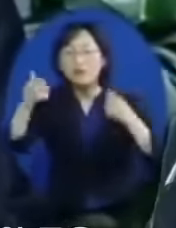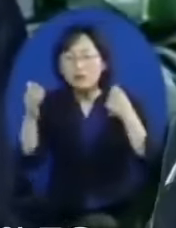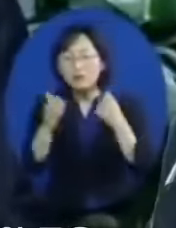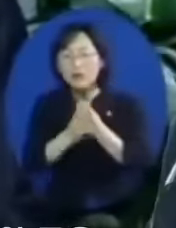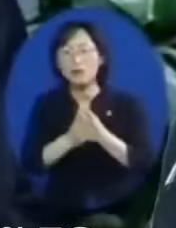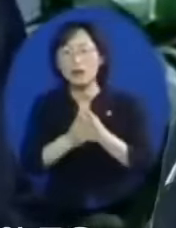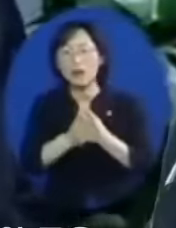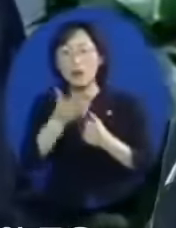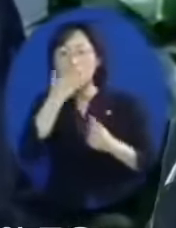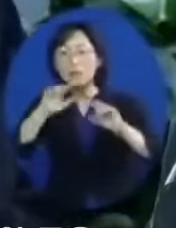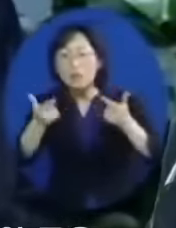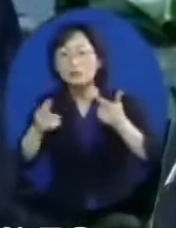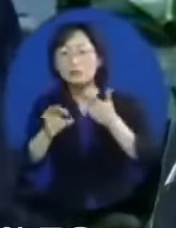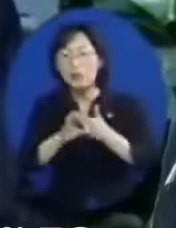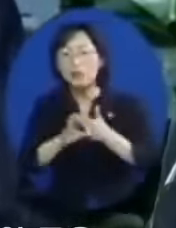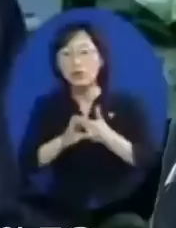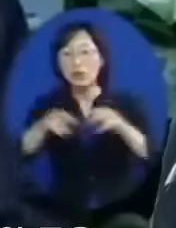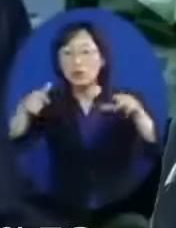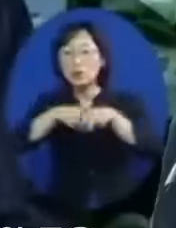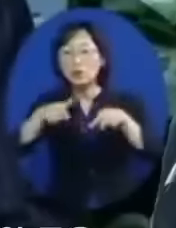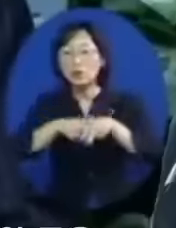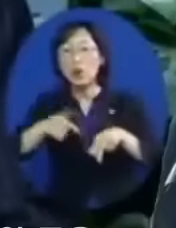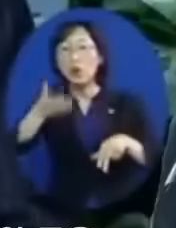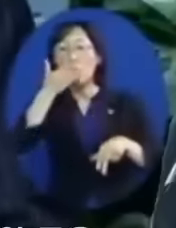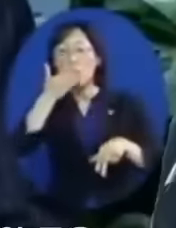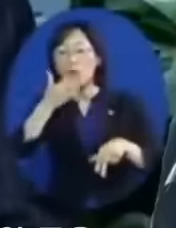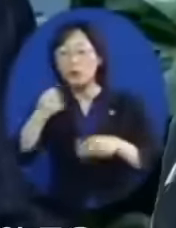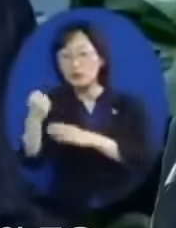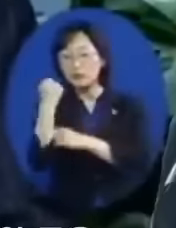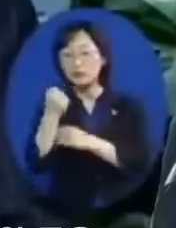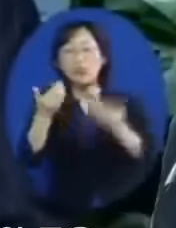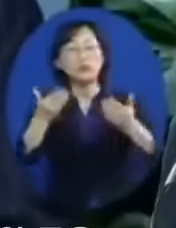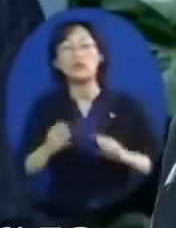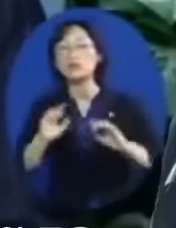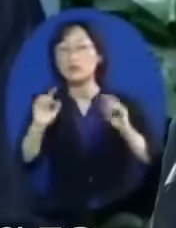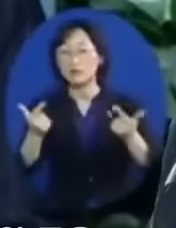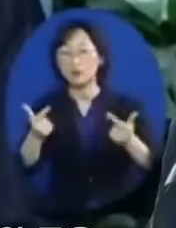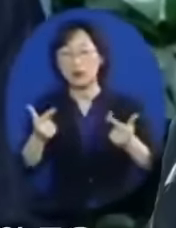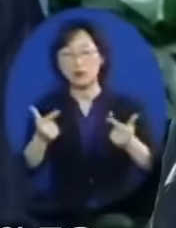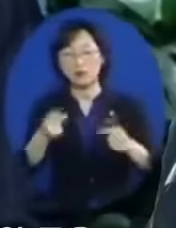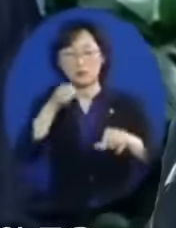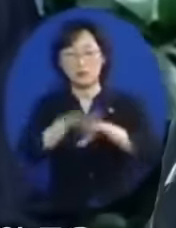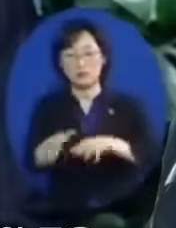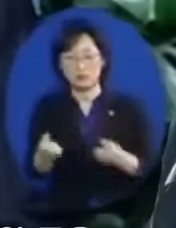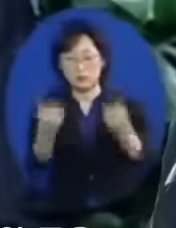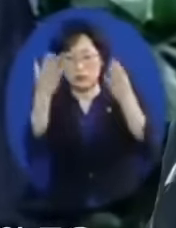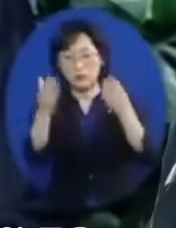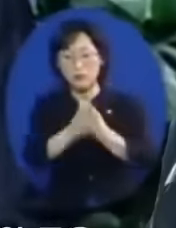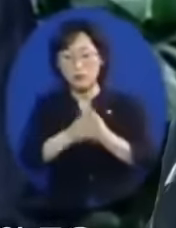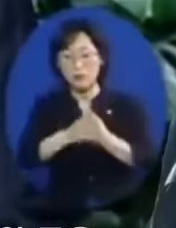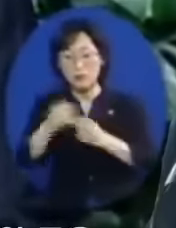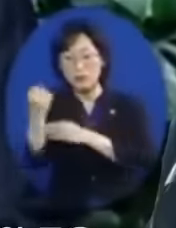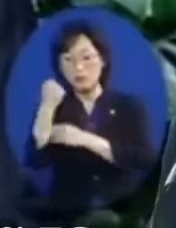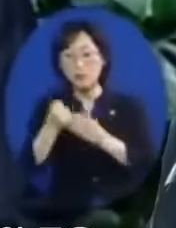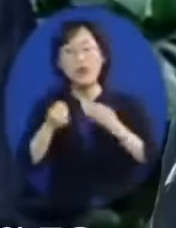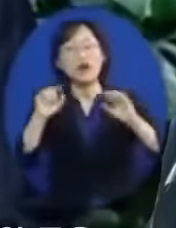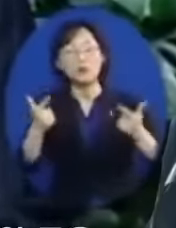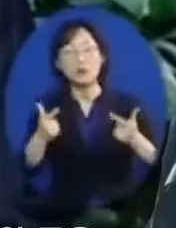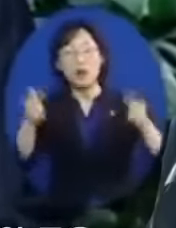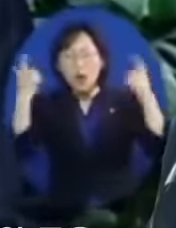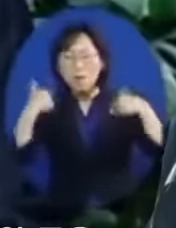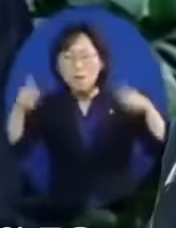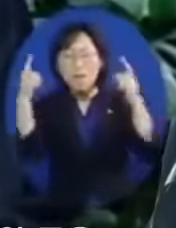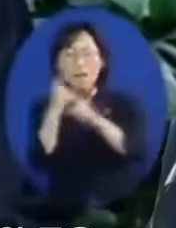먹지 않고 종교를 먹어서 힘을 얻는 것은 아닙니다. 의식을 행함으로 힘을 얻는 것이 아닙니다. 우리는